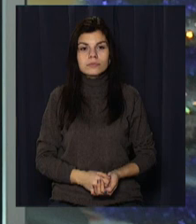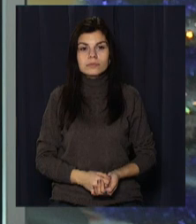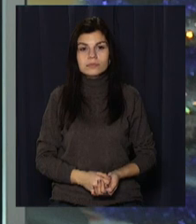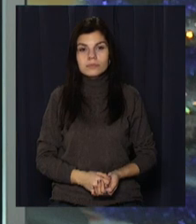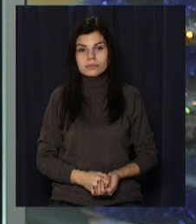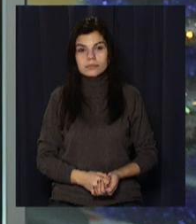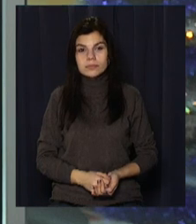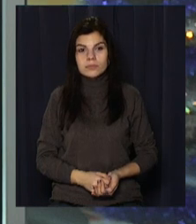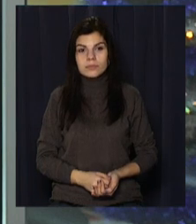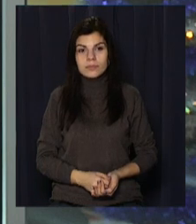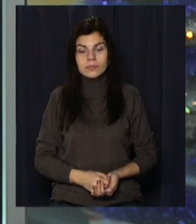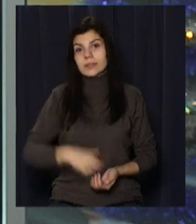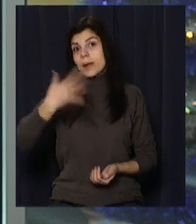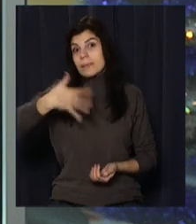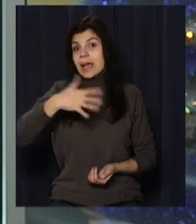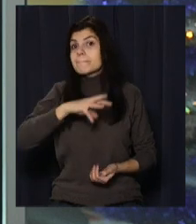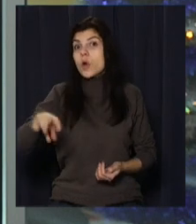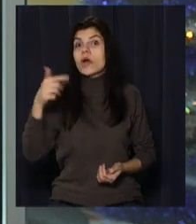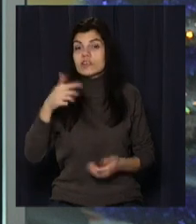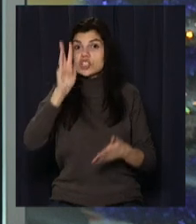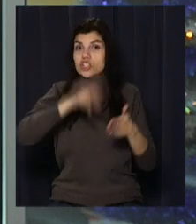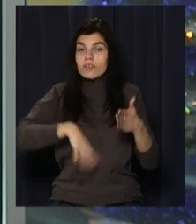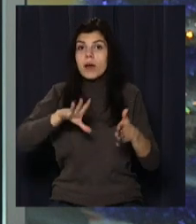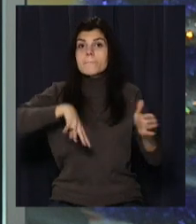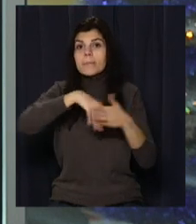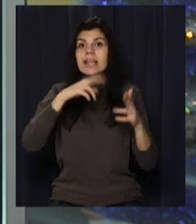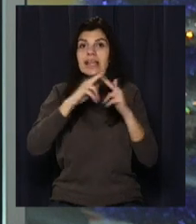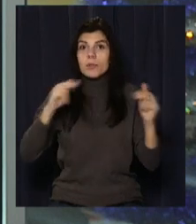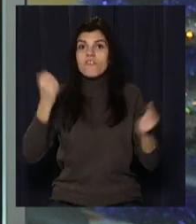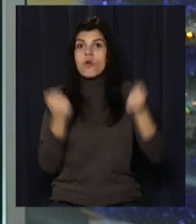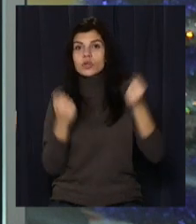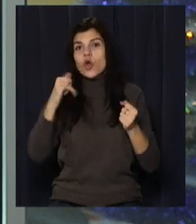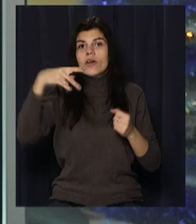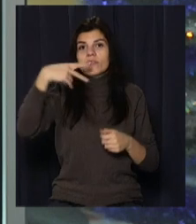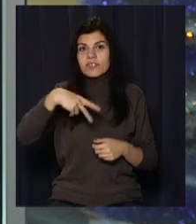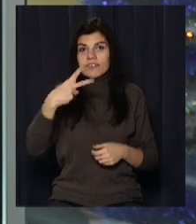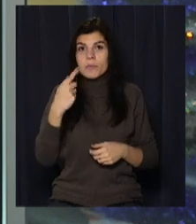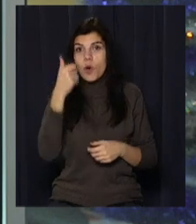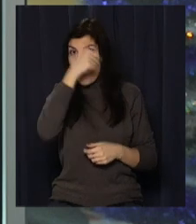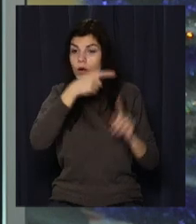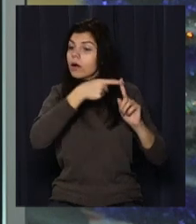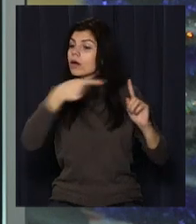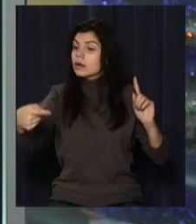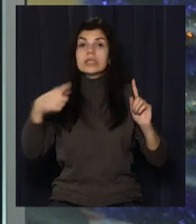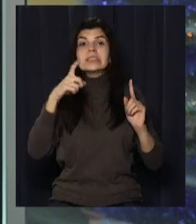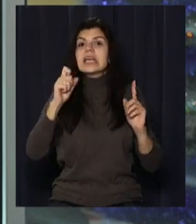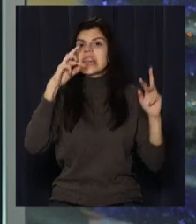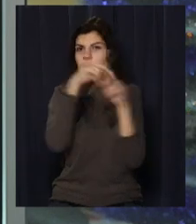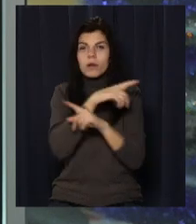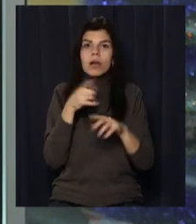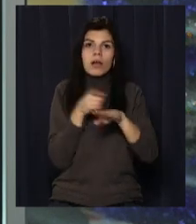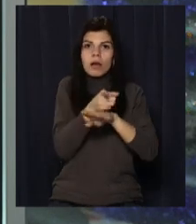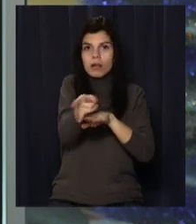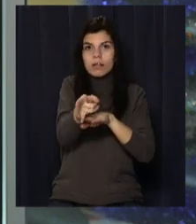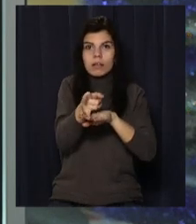Мільйонів гривень штрафів сплатили дніпровські водії у 2021 році за неправильне паркування. Переважно